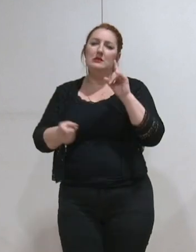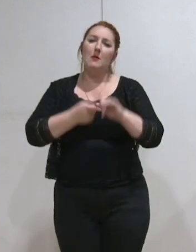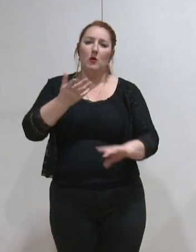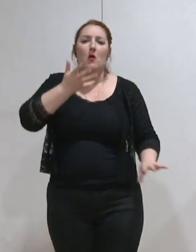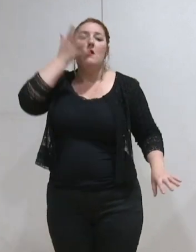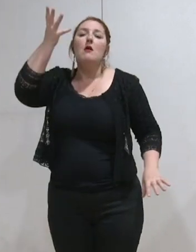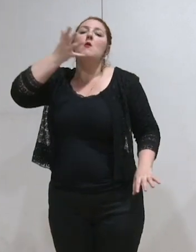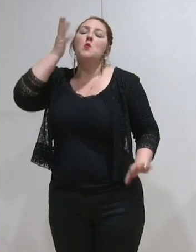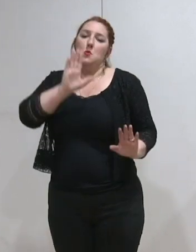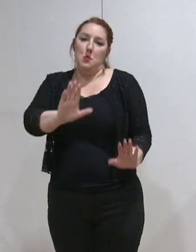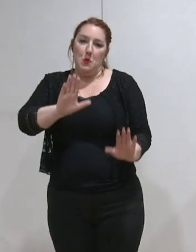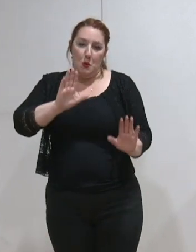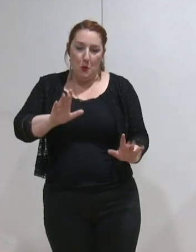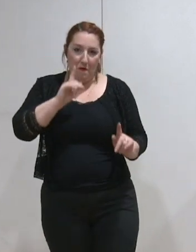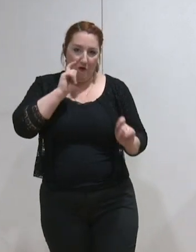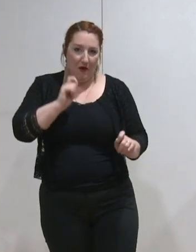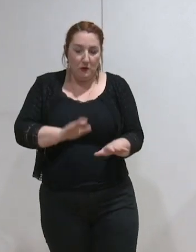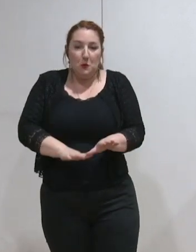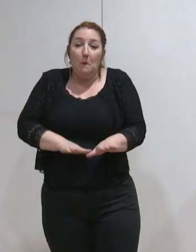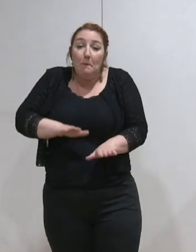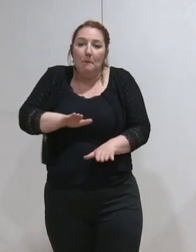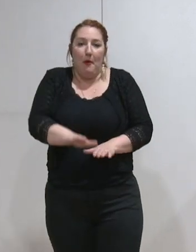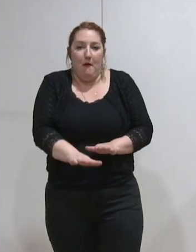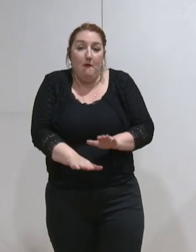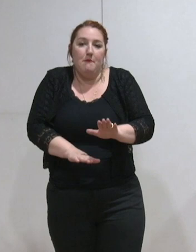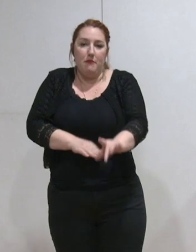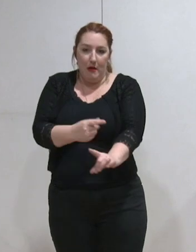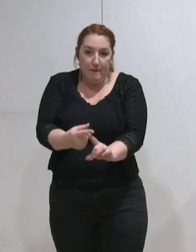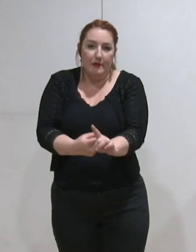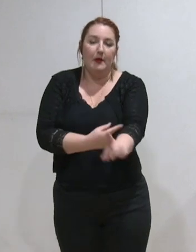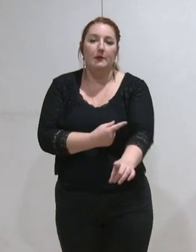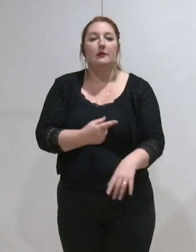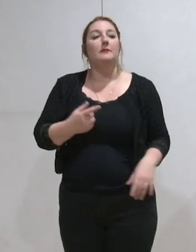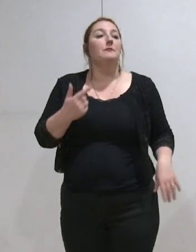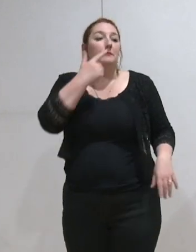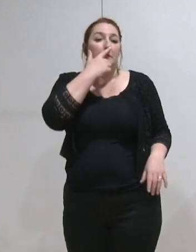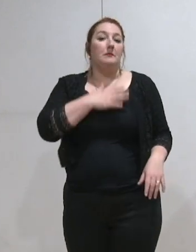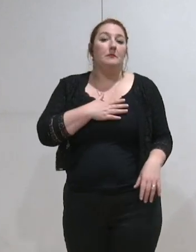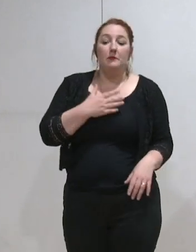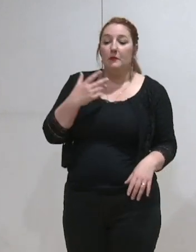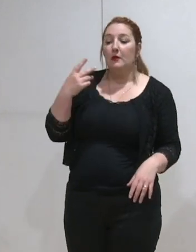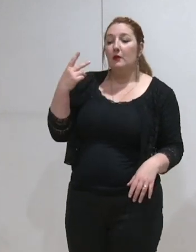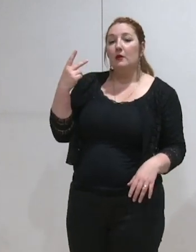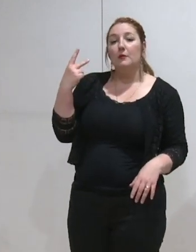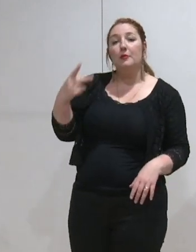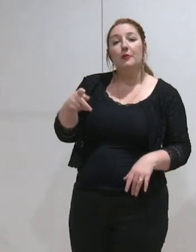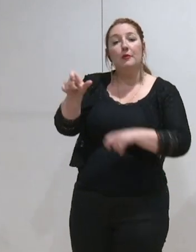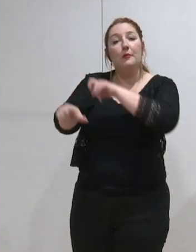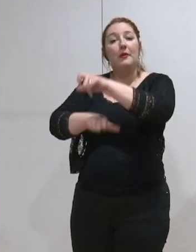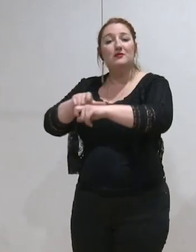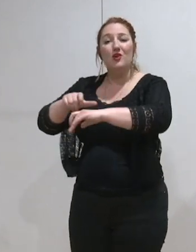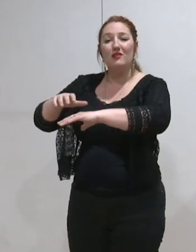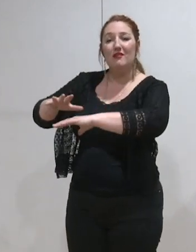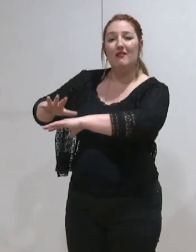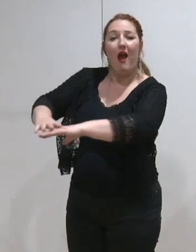tous et c'est par une mobilisation commune je crois que nous répondrons au mieux aux intérêts des habitants du quartier et de